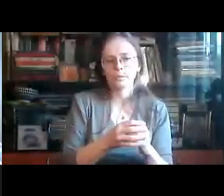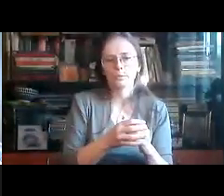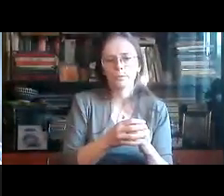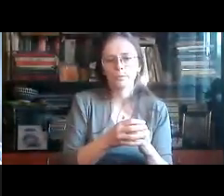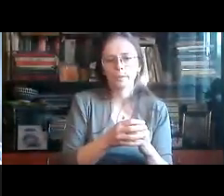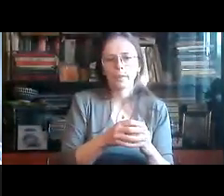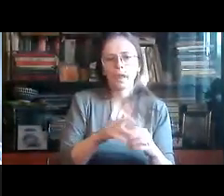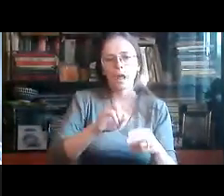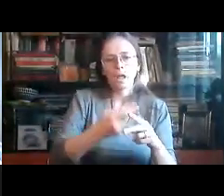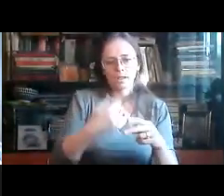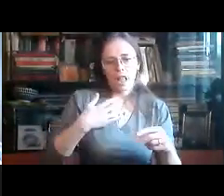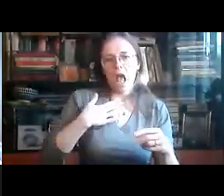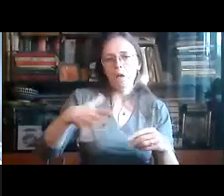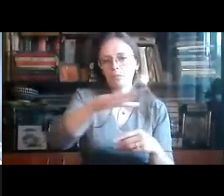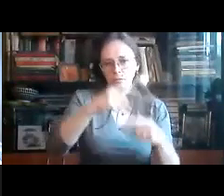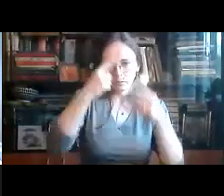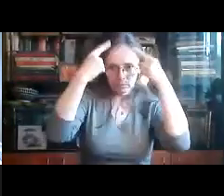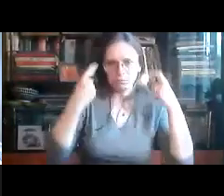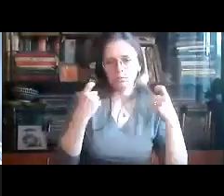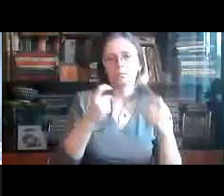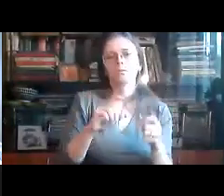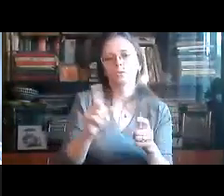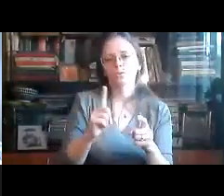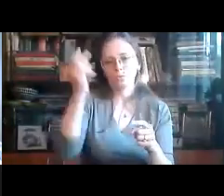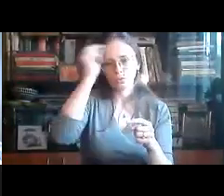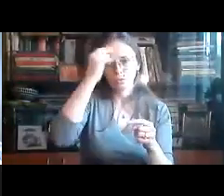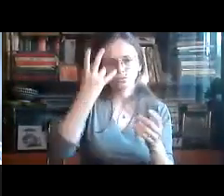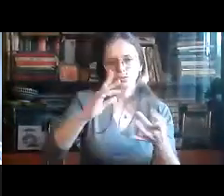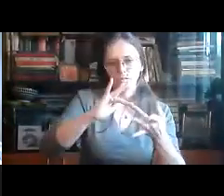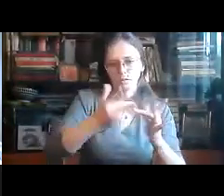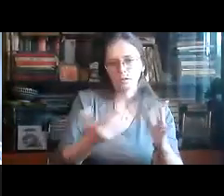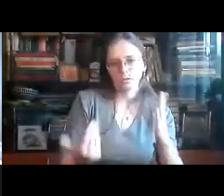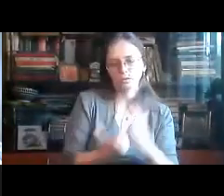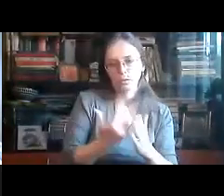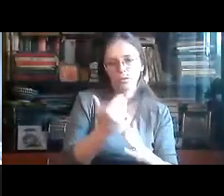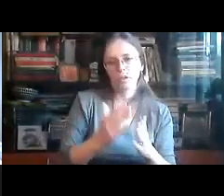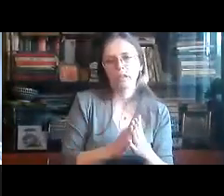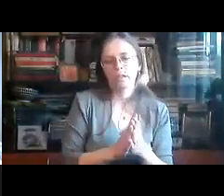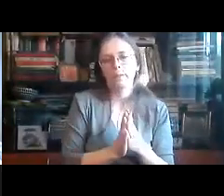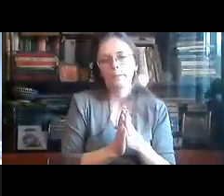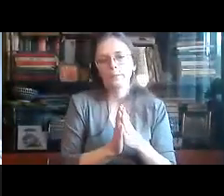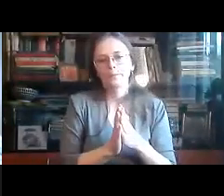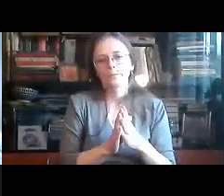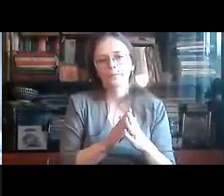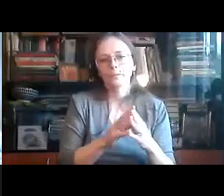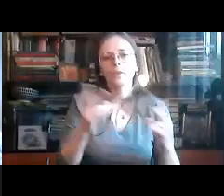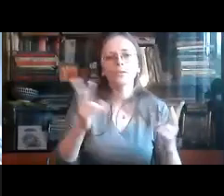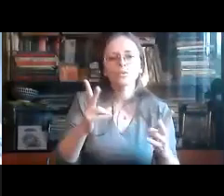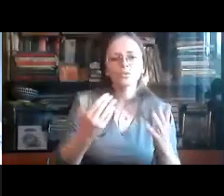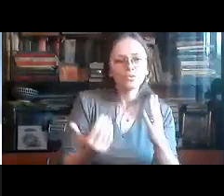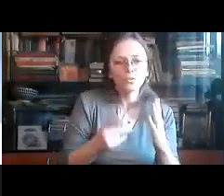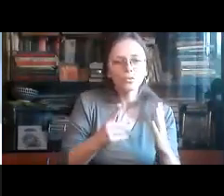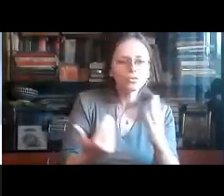делать какие-то мероприятия какие-то, не знаю, что-то делать, что-то выкладывать и как-то общаться, в том числе